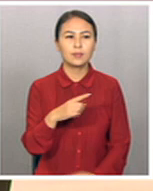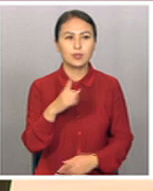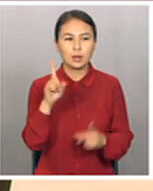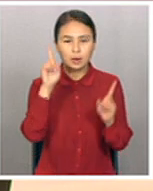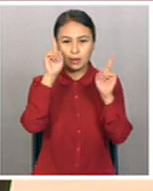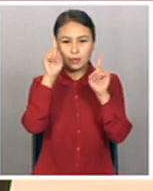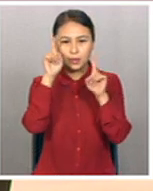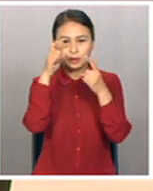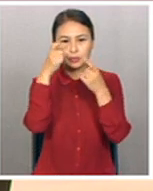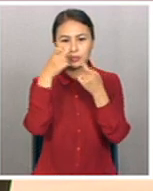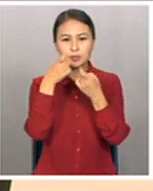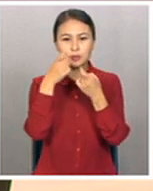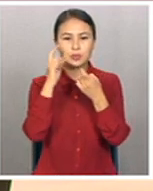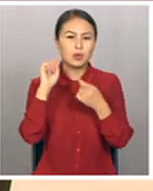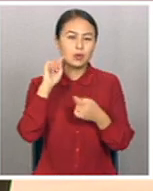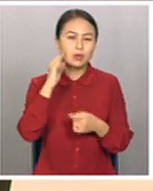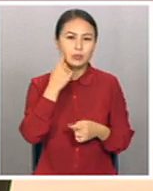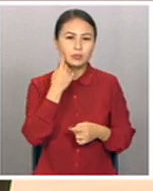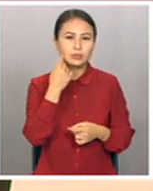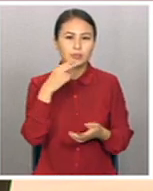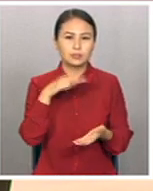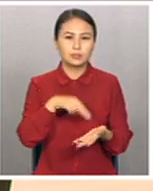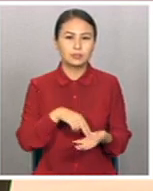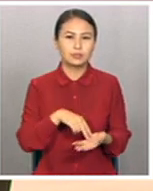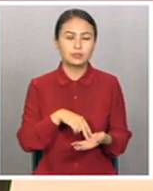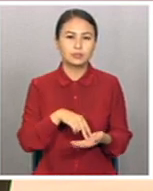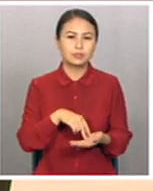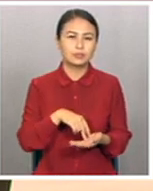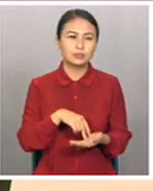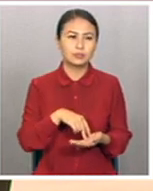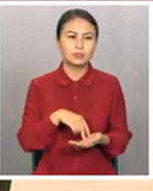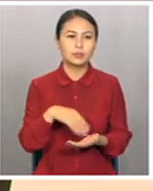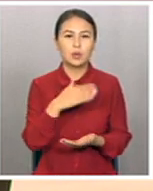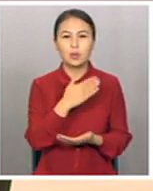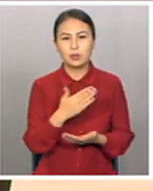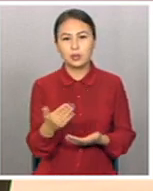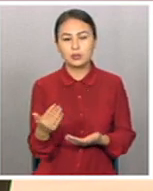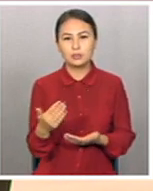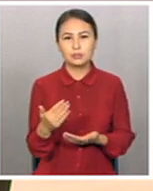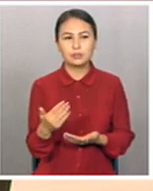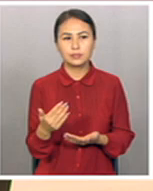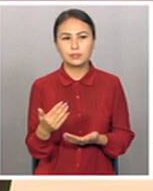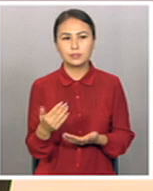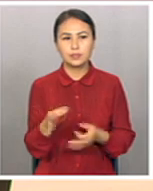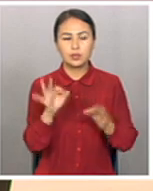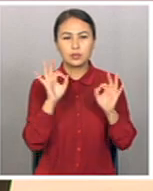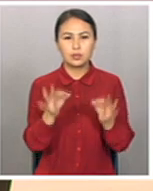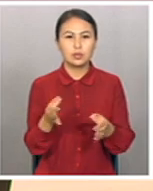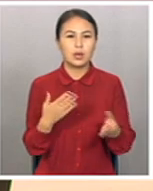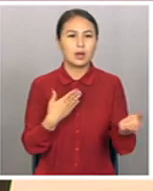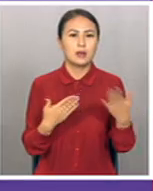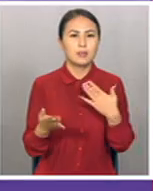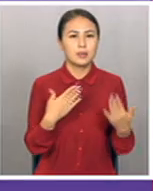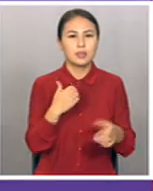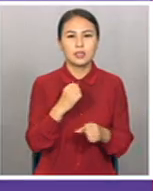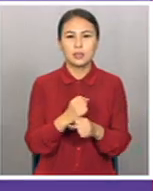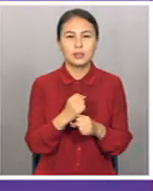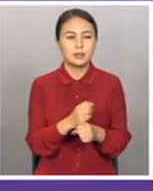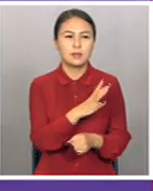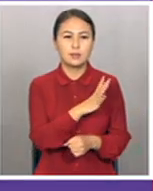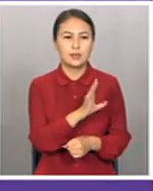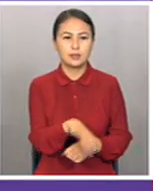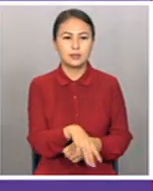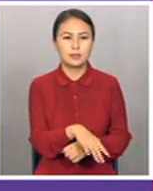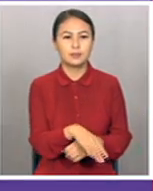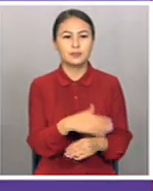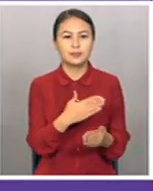қабақтары ренжулі боп тұр. Яғни олар дұрыс қарым-қатынас жасамады.